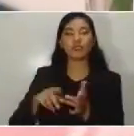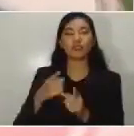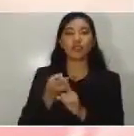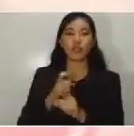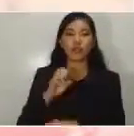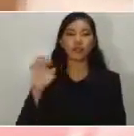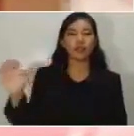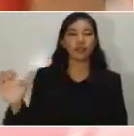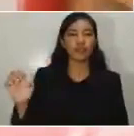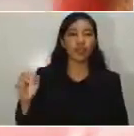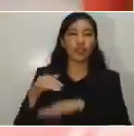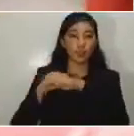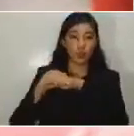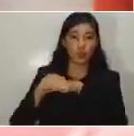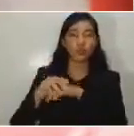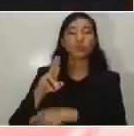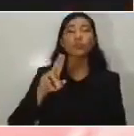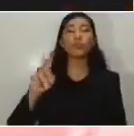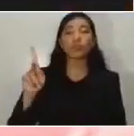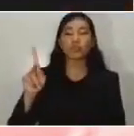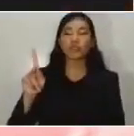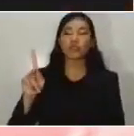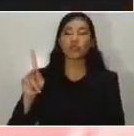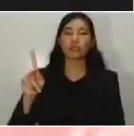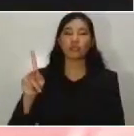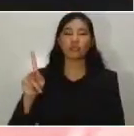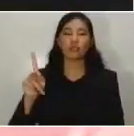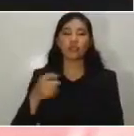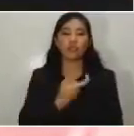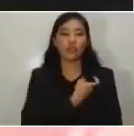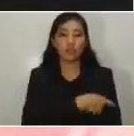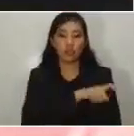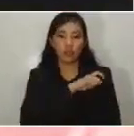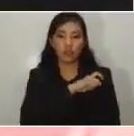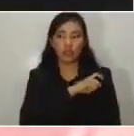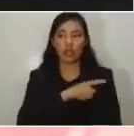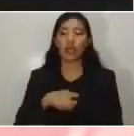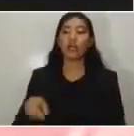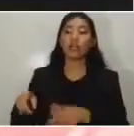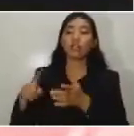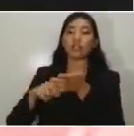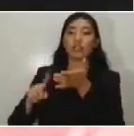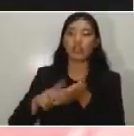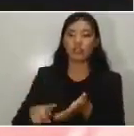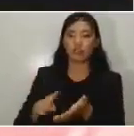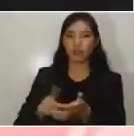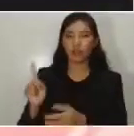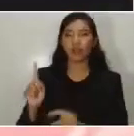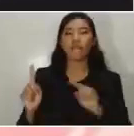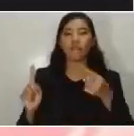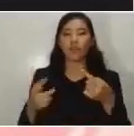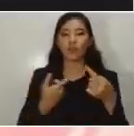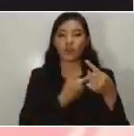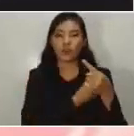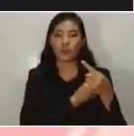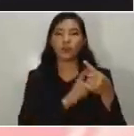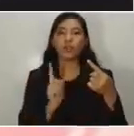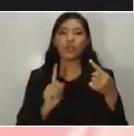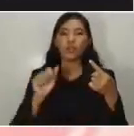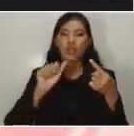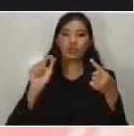ginagamit natin dito. Mm-hmm. Yusek Domingo, Dayan Carrer po ito. Hanggang kailan po magtatagal yung pag-aaral po hinggil dito po sa mix and match ng mga